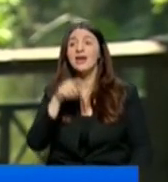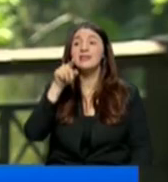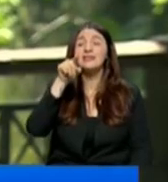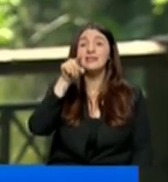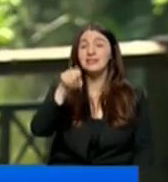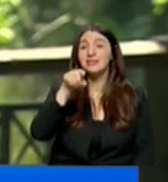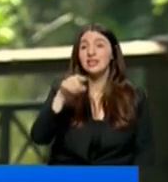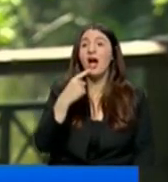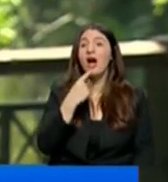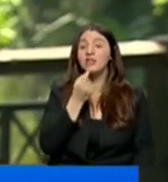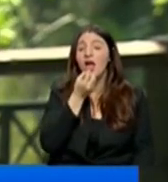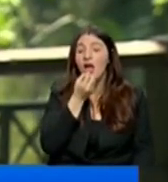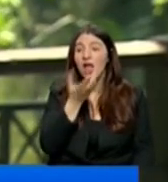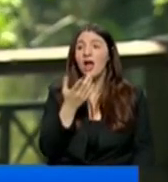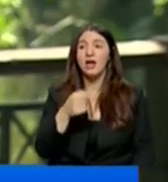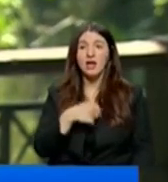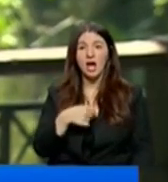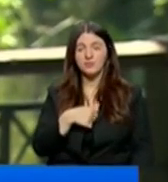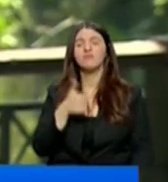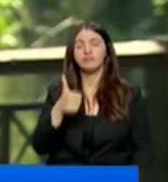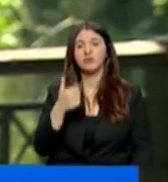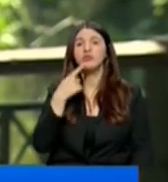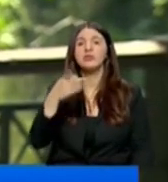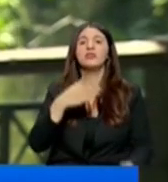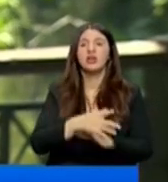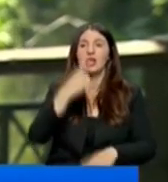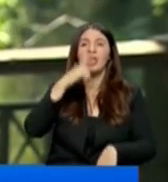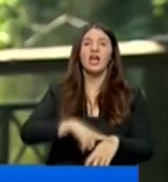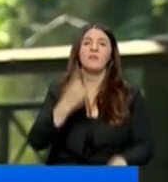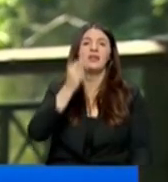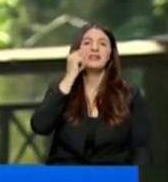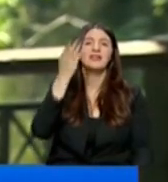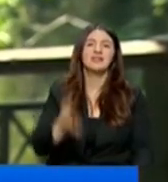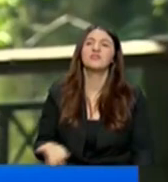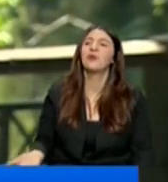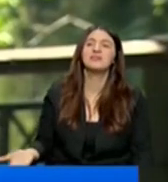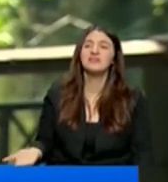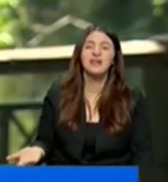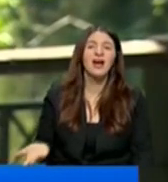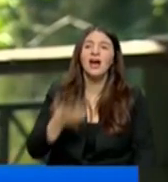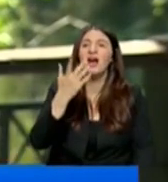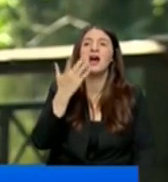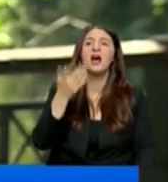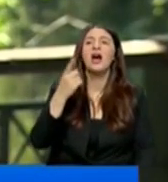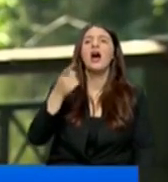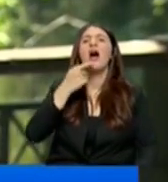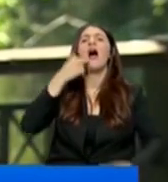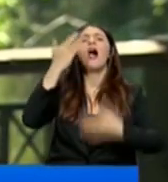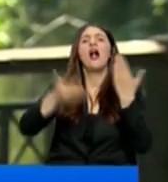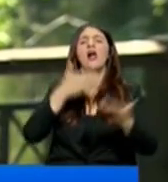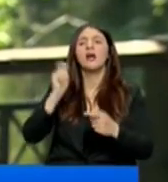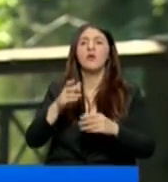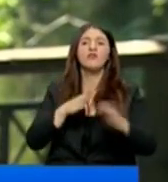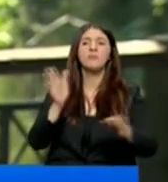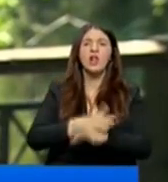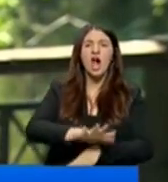Sizin ağzınızdan çıkanı kalbiniz onaylıyorsa siz gerçekten inançlı bir insansınız. Yoksa din iman edebiyatı peki. yap, öbür taraftan